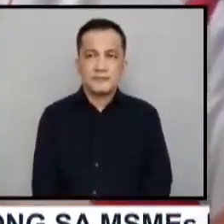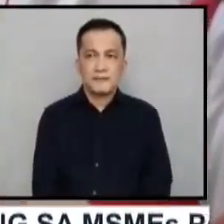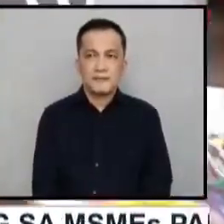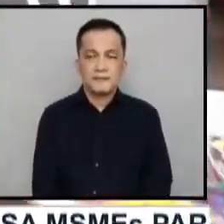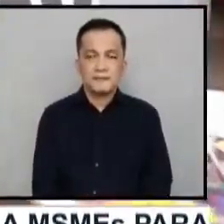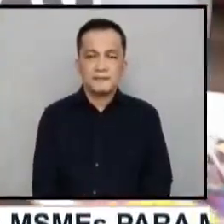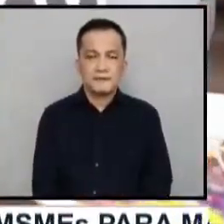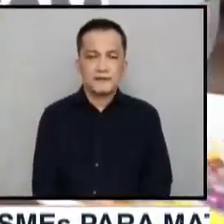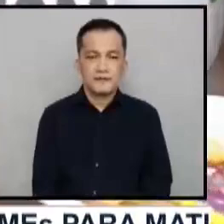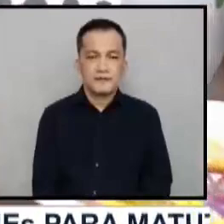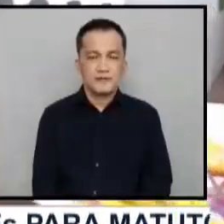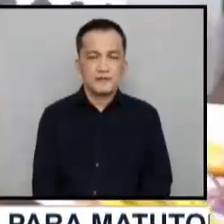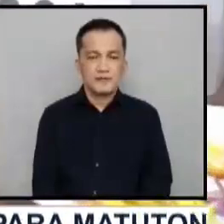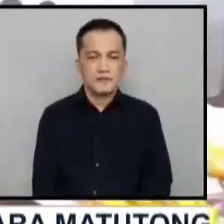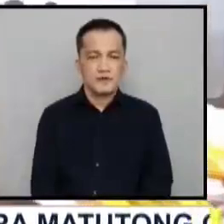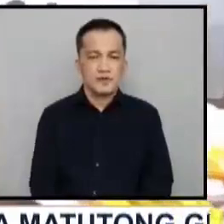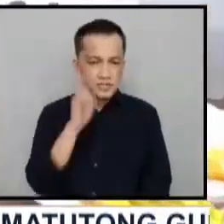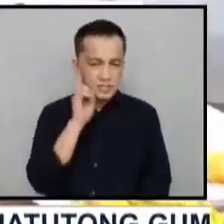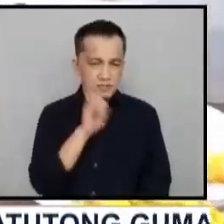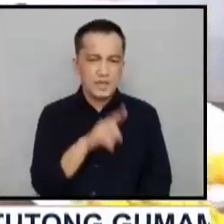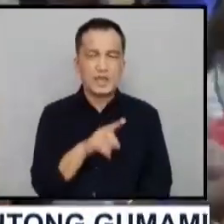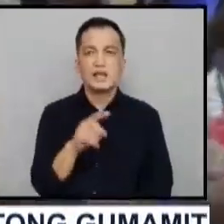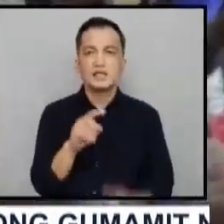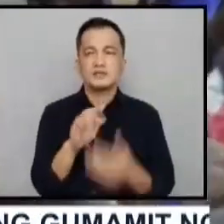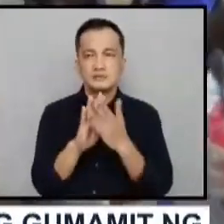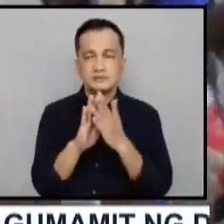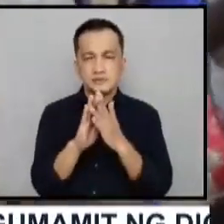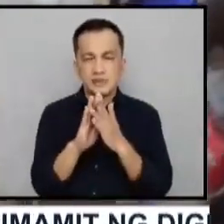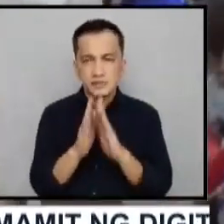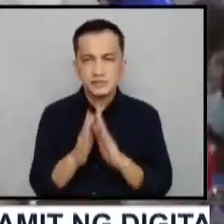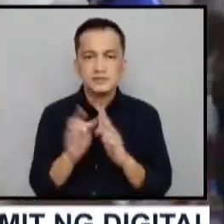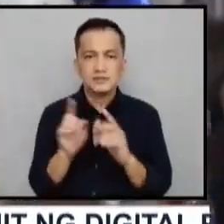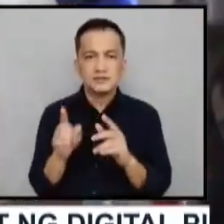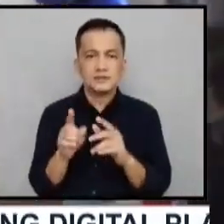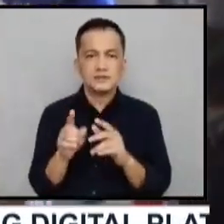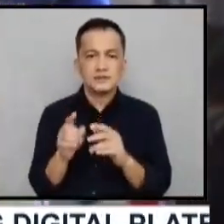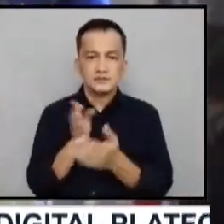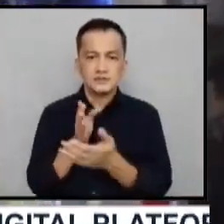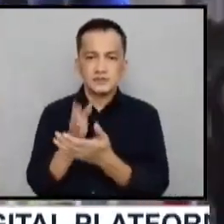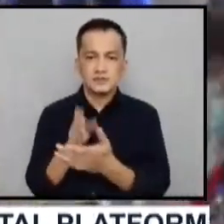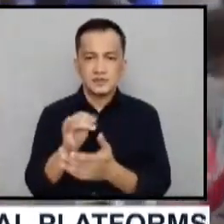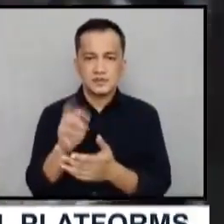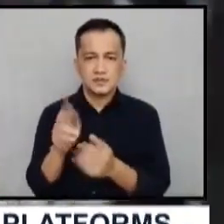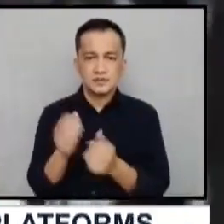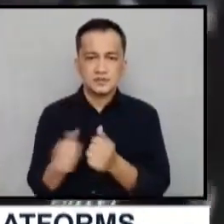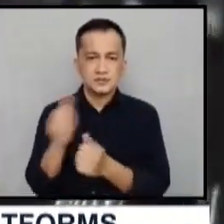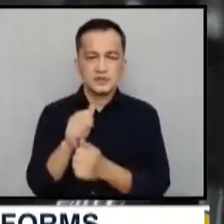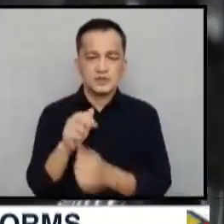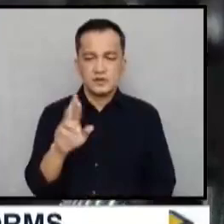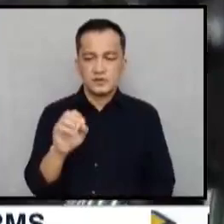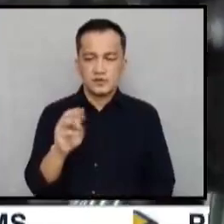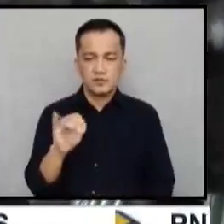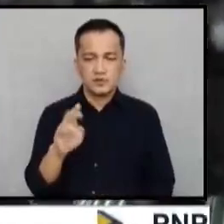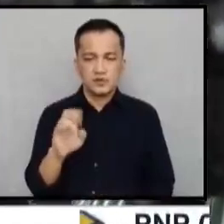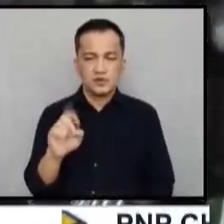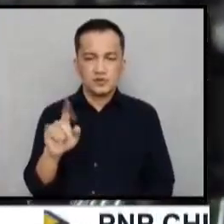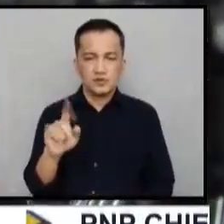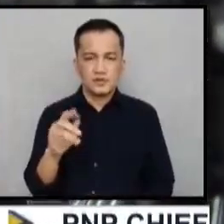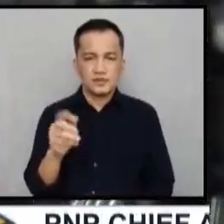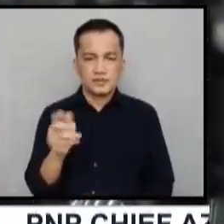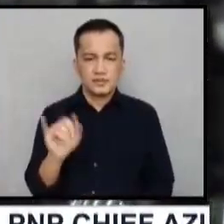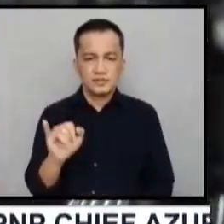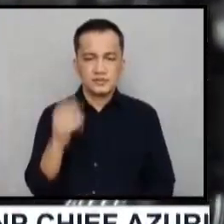Smooth at kalmado, yan ang sitwasyong nadatna ni BIR Commissioner Romeo Lumagi Jr. sa kanyang pagbisita